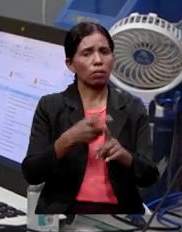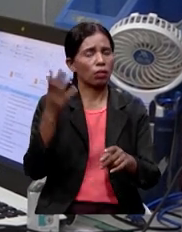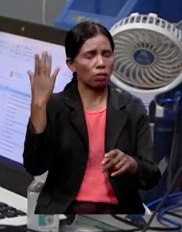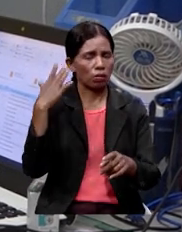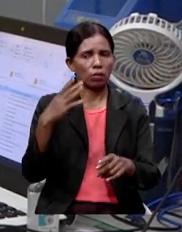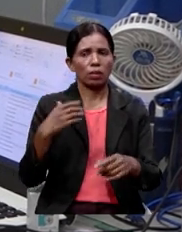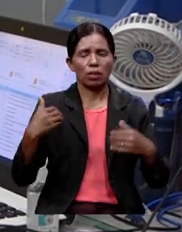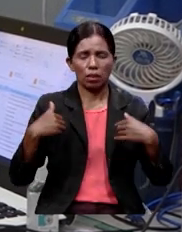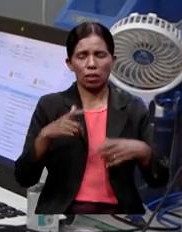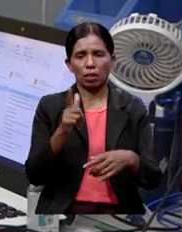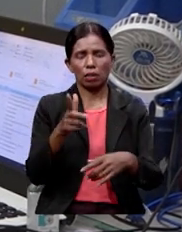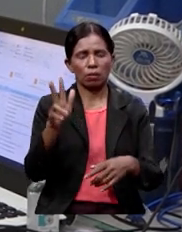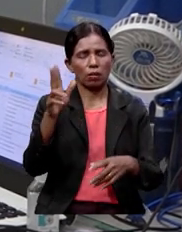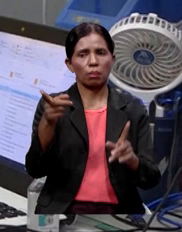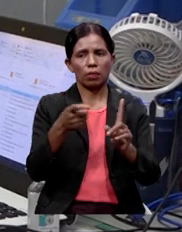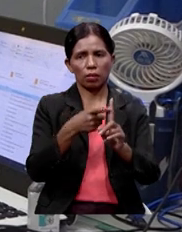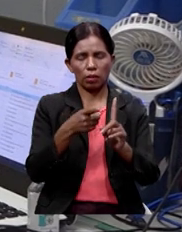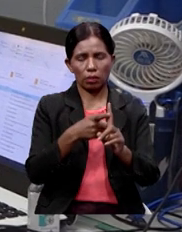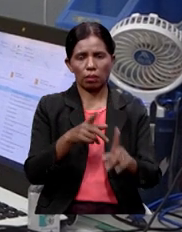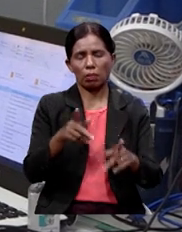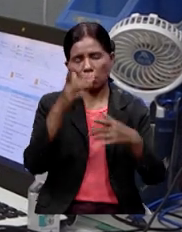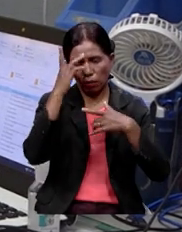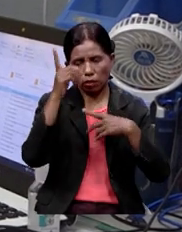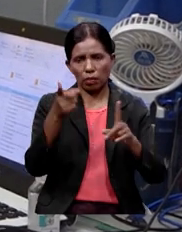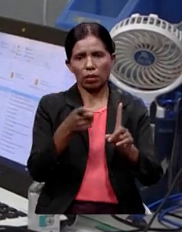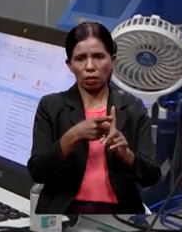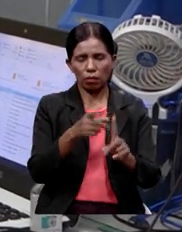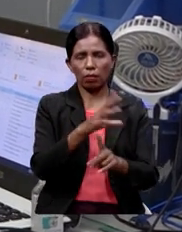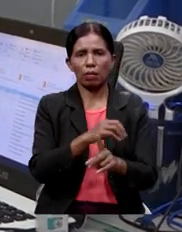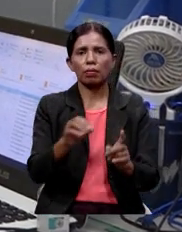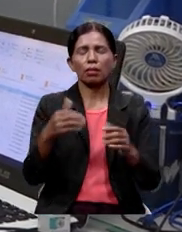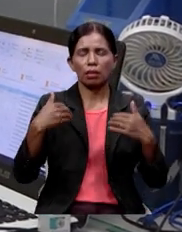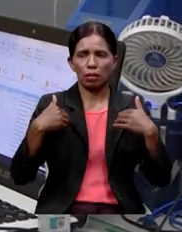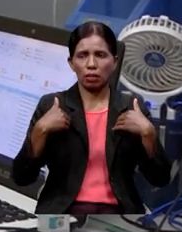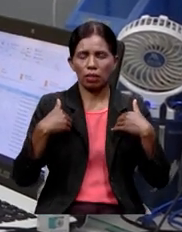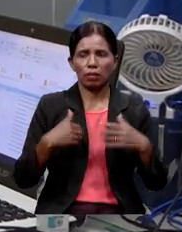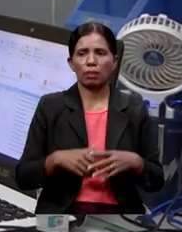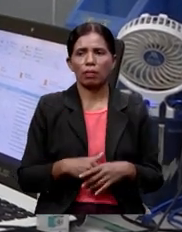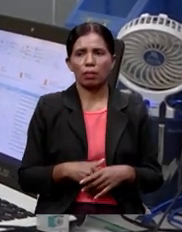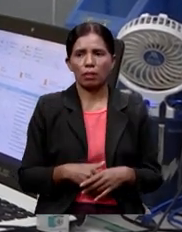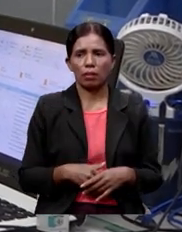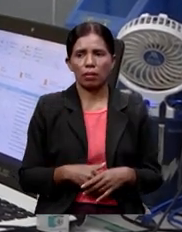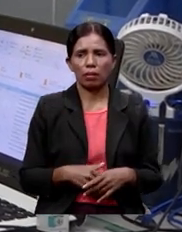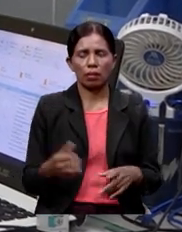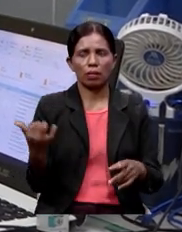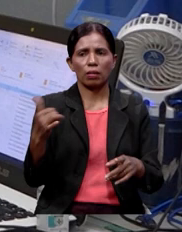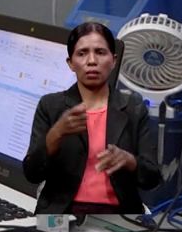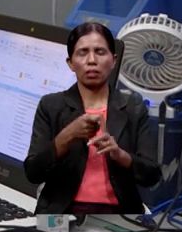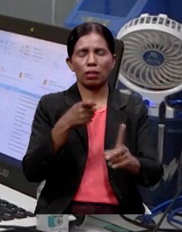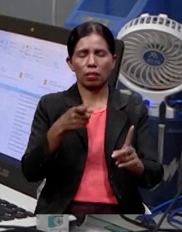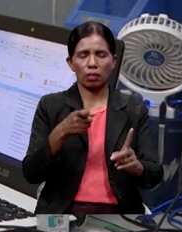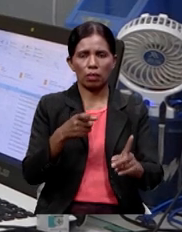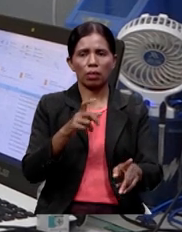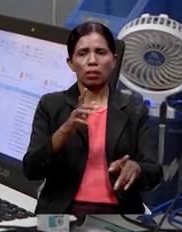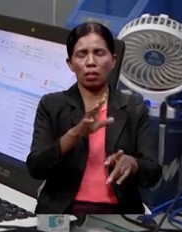positif. Nih bak kabintasa positif. Nomor ia besar non kabintasa oh si lagi oh si simptomnya total